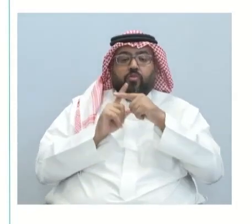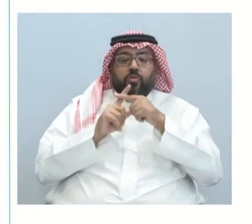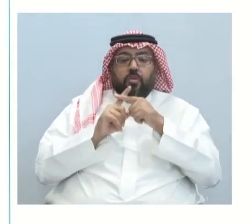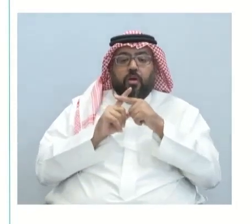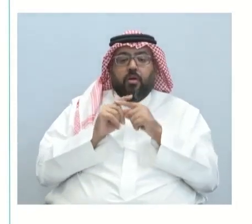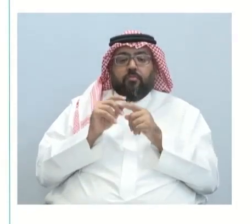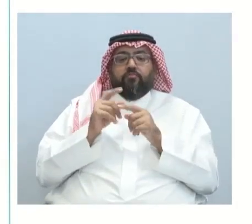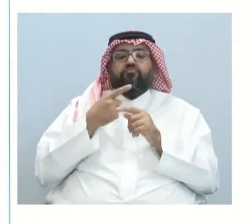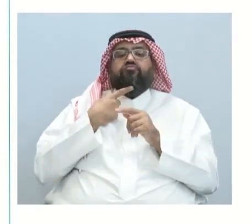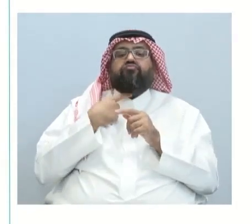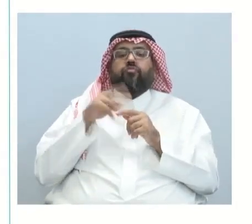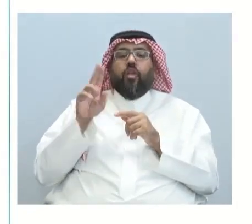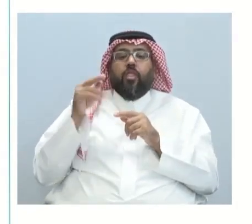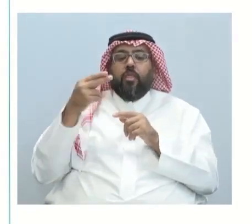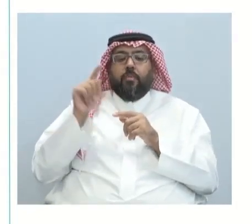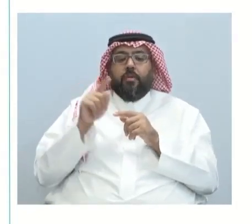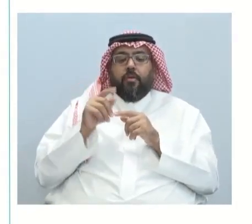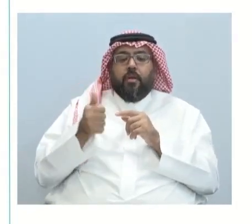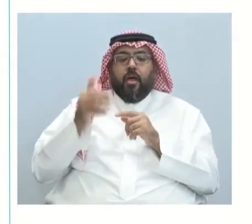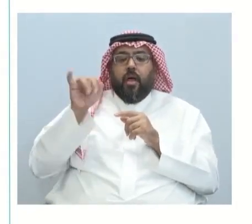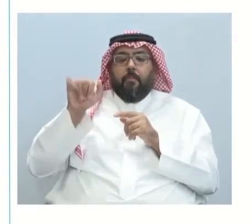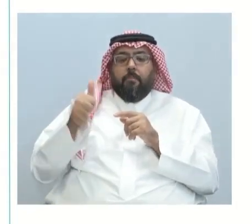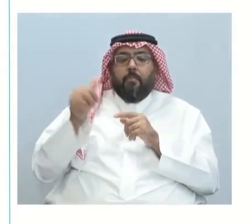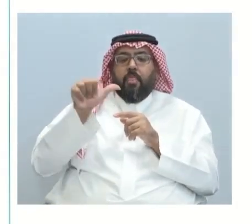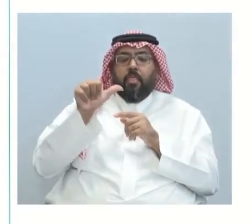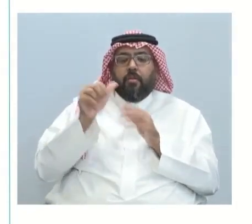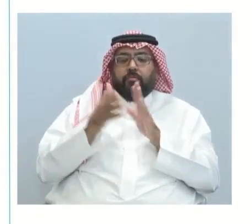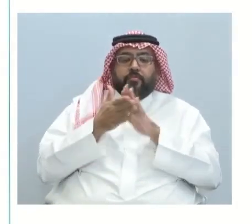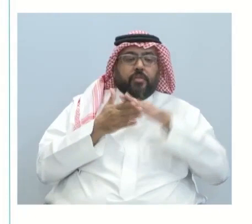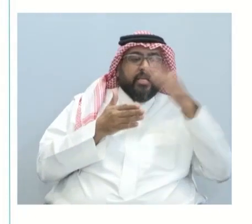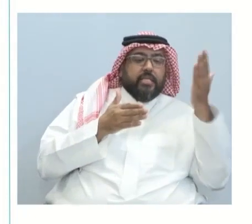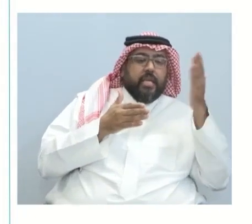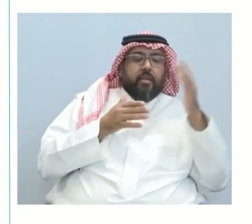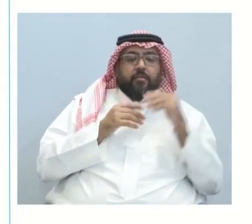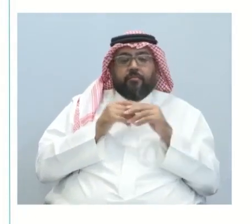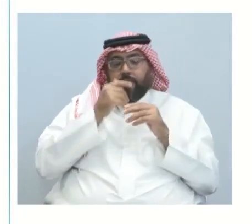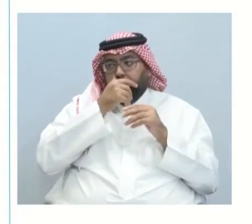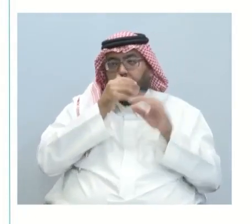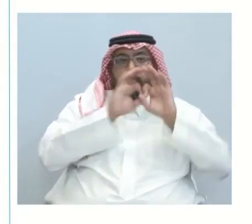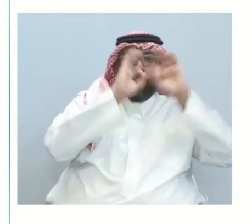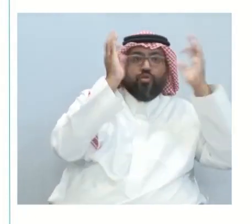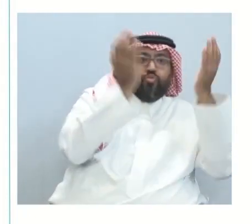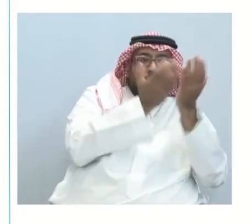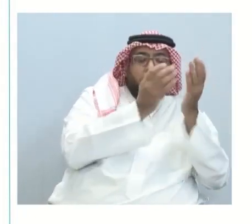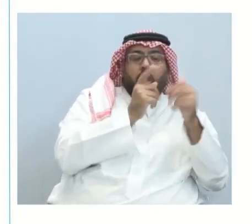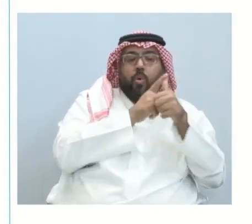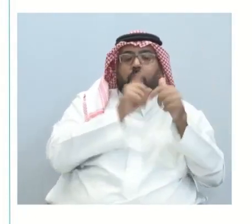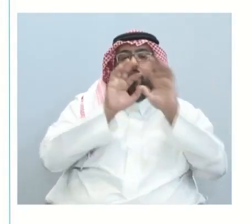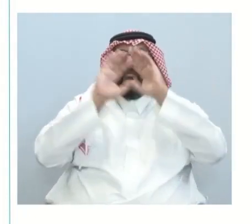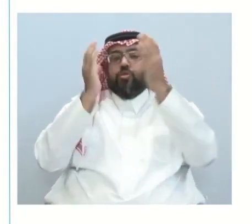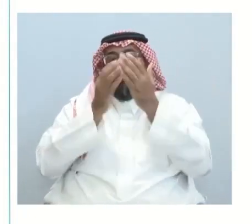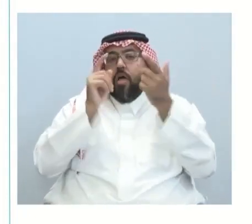احماض الايونات الموجبه في الجدول الدوري تكون على يسار الجدول الدوري المجموعه الاولى المجموعه الثانيه وكذلك